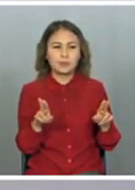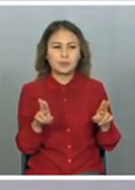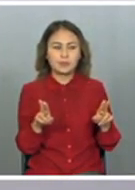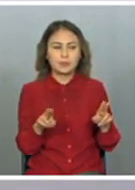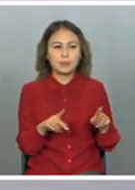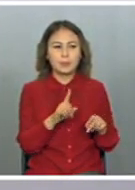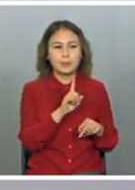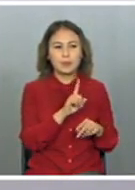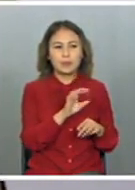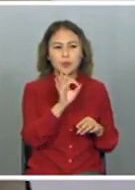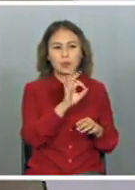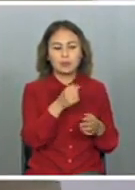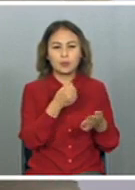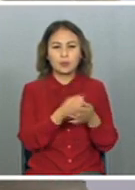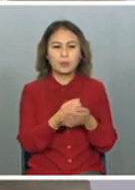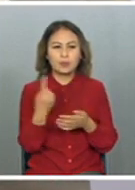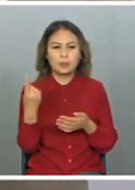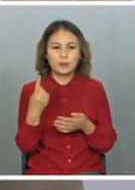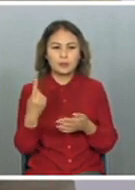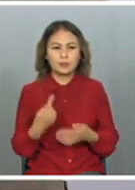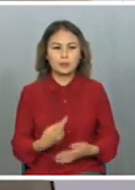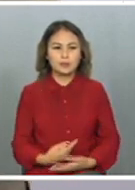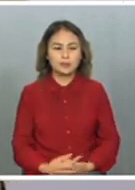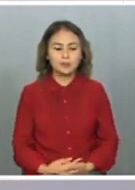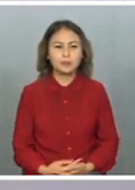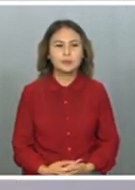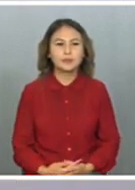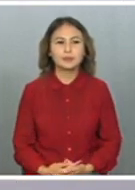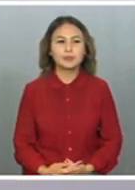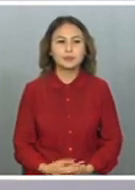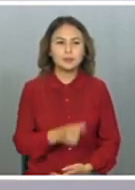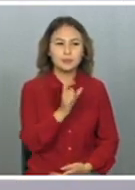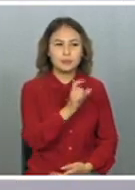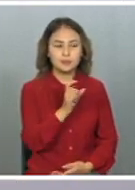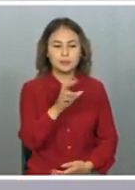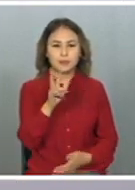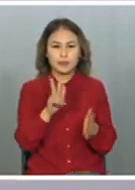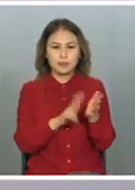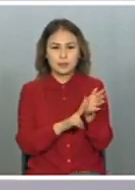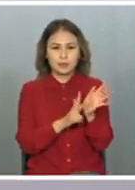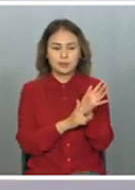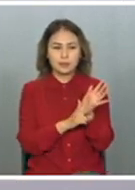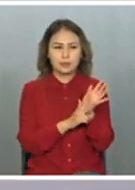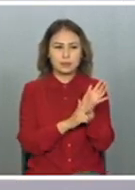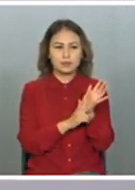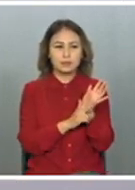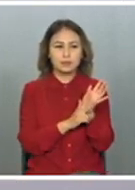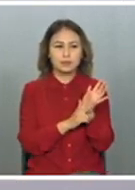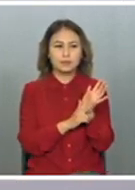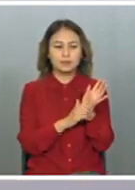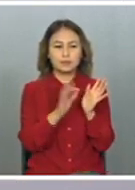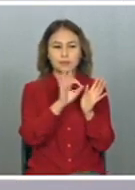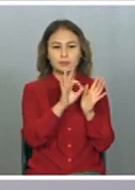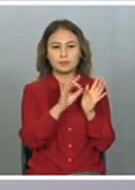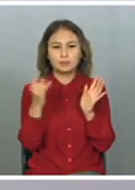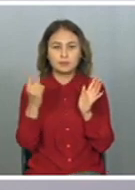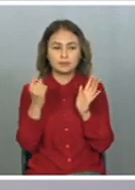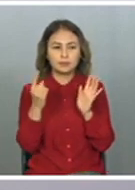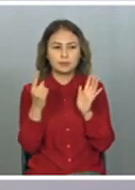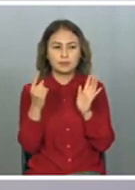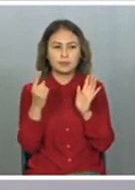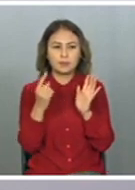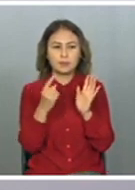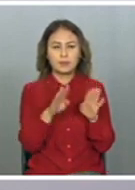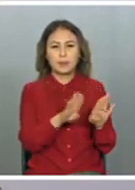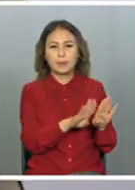түсіреміз, 0 мен 1'дің арасы. Енді бөлімінде 8 тұр. Демек, 0 мен 1'дің арасын